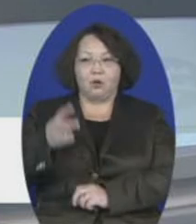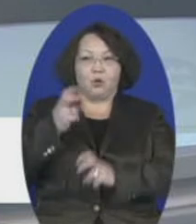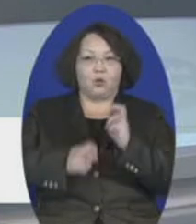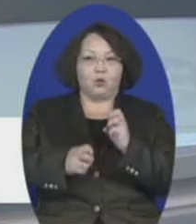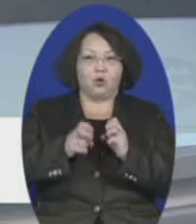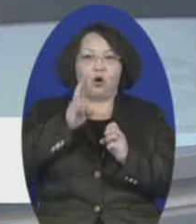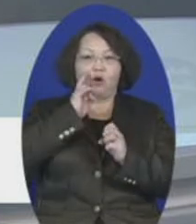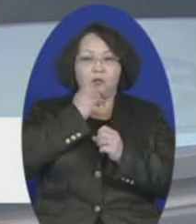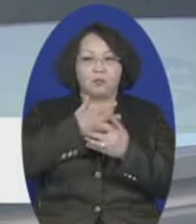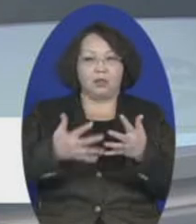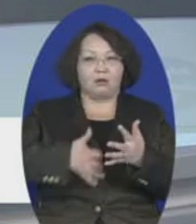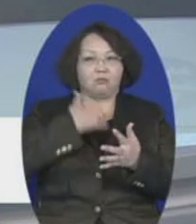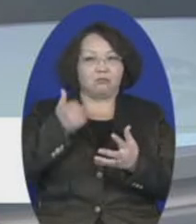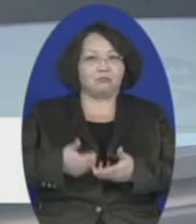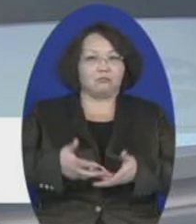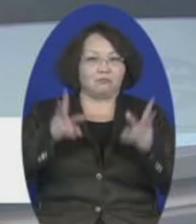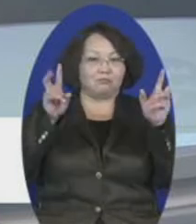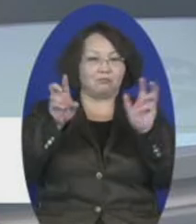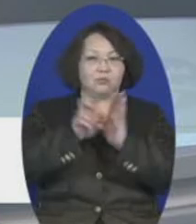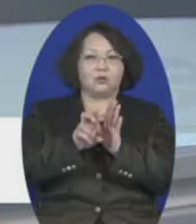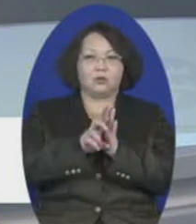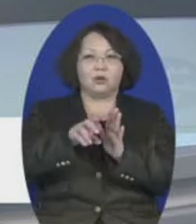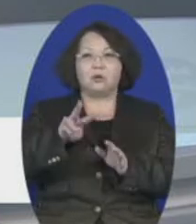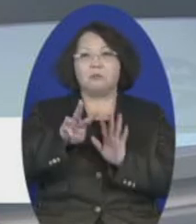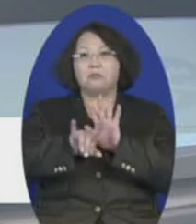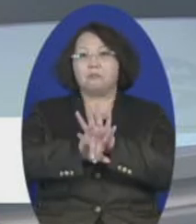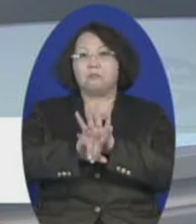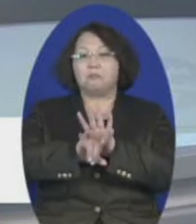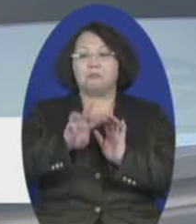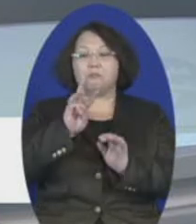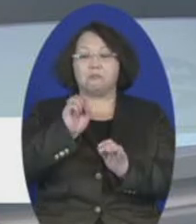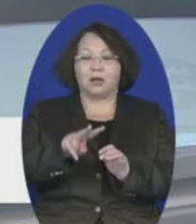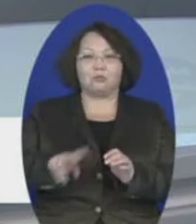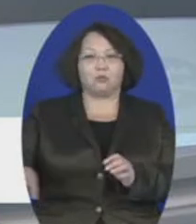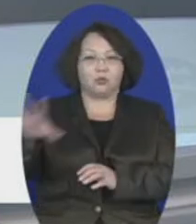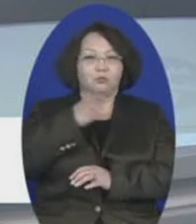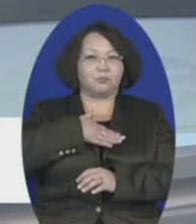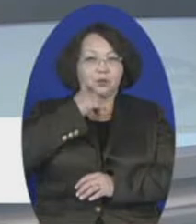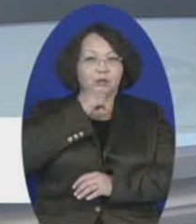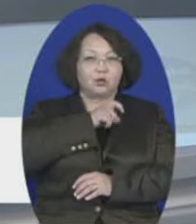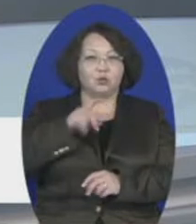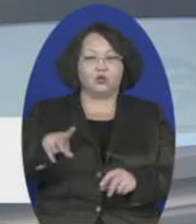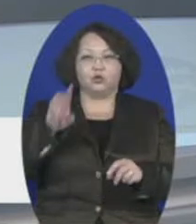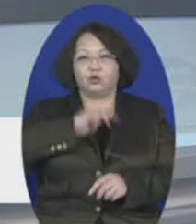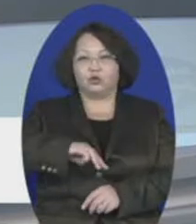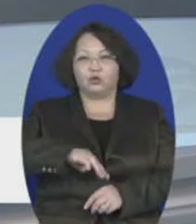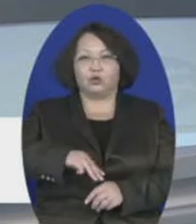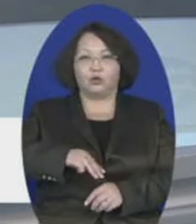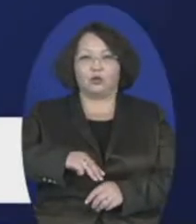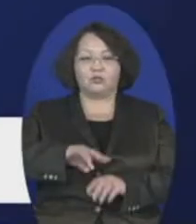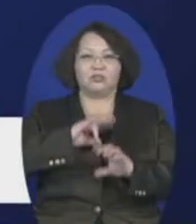боломж шийдлийг хилэлцээд малаа эрүүлжүүлэх асуудал хамгийн чухал гэдгтээ санал нэгдлээ.